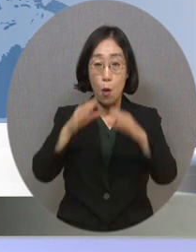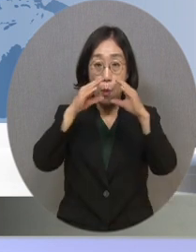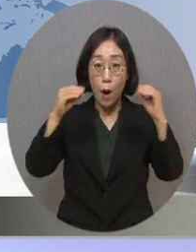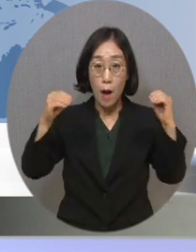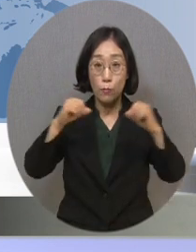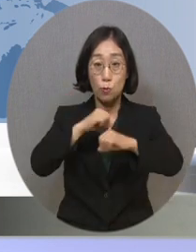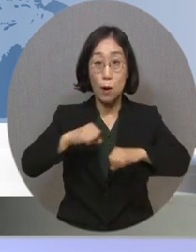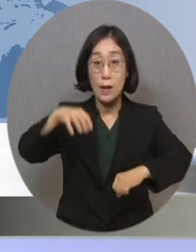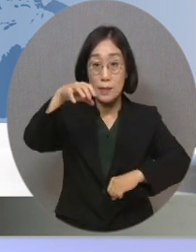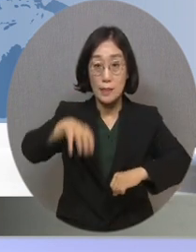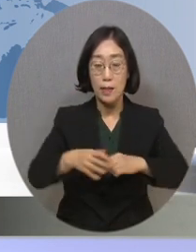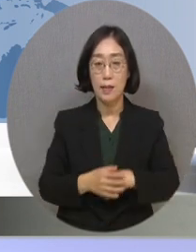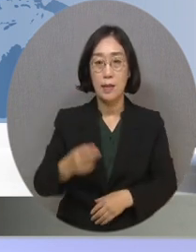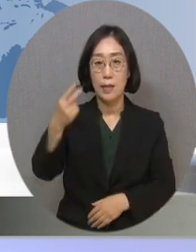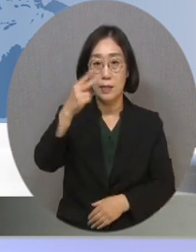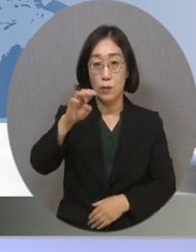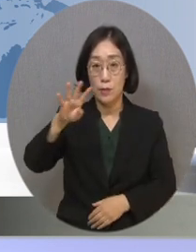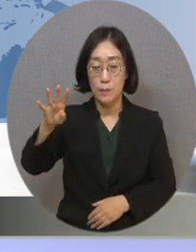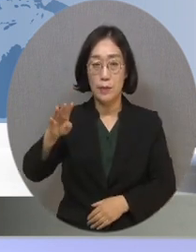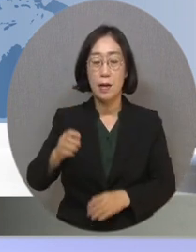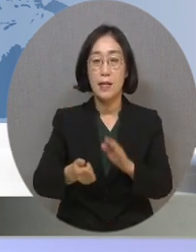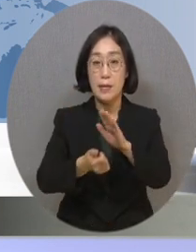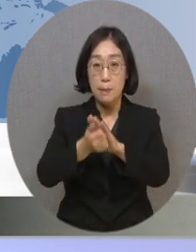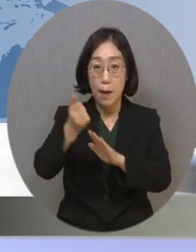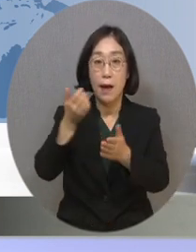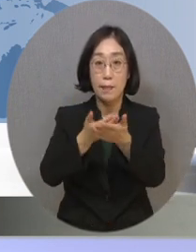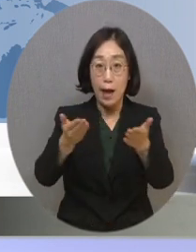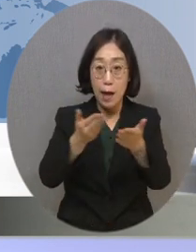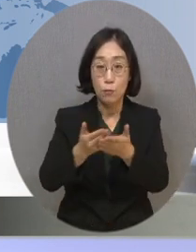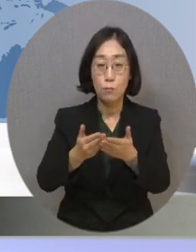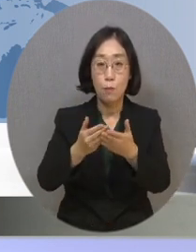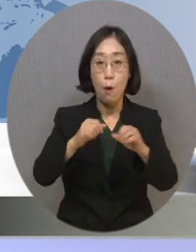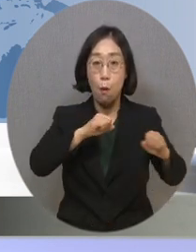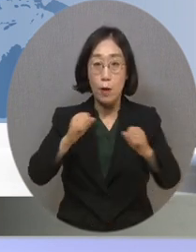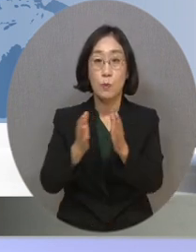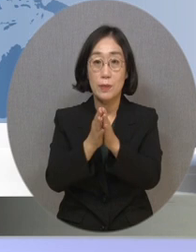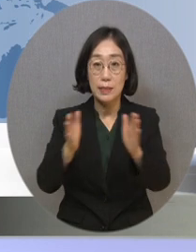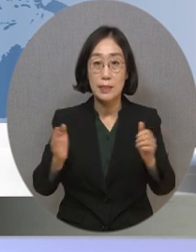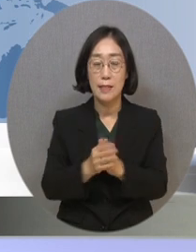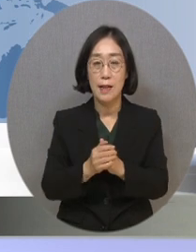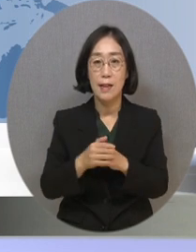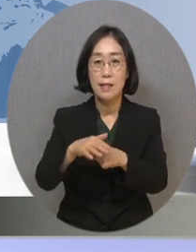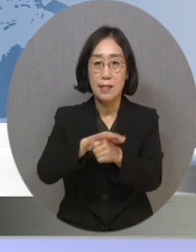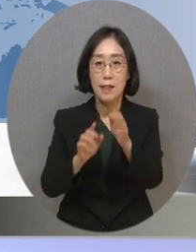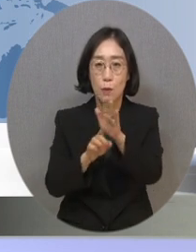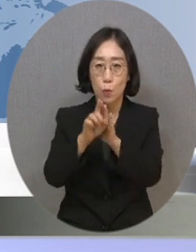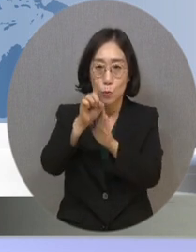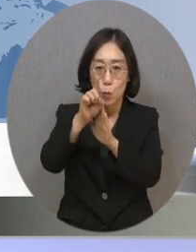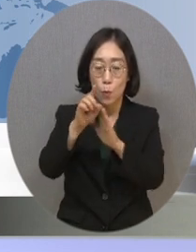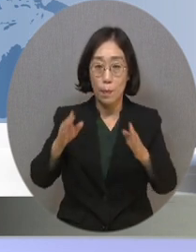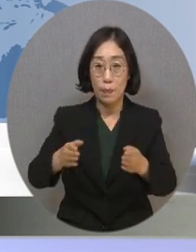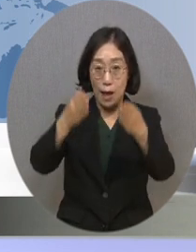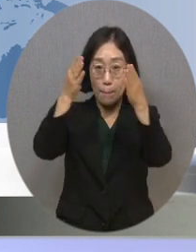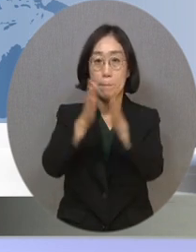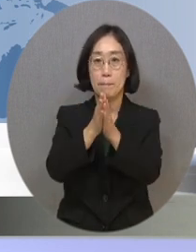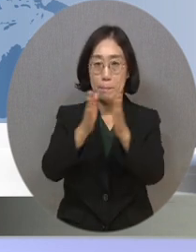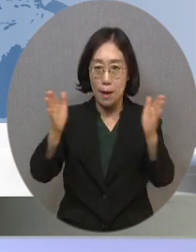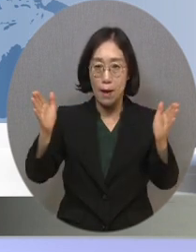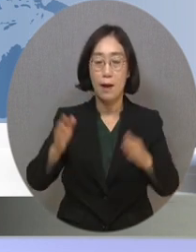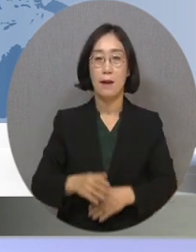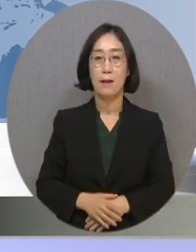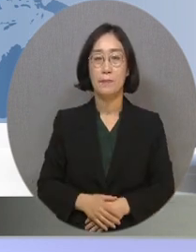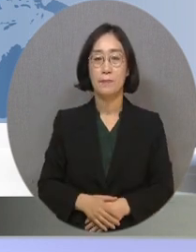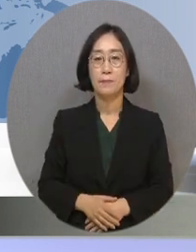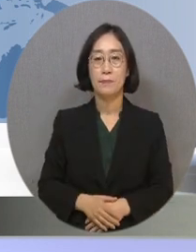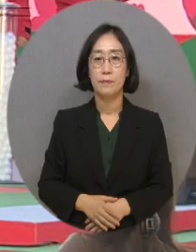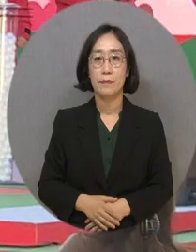희망 2024 나눔 캠페인의 시작을 알리는 사랑의 온도탑 제막식이 열렸습니다. 김은별 기자입니다.